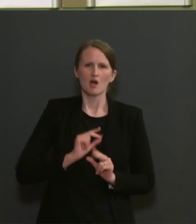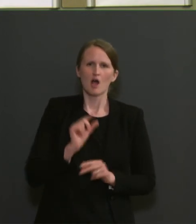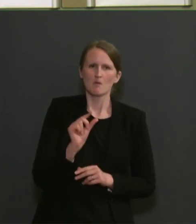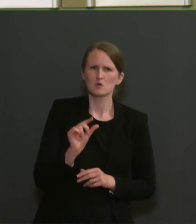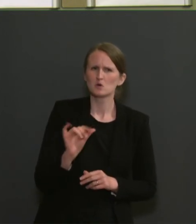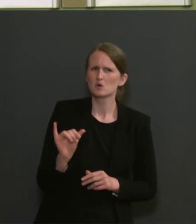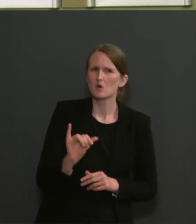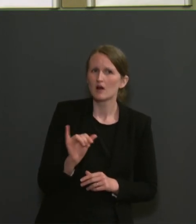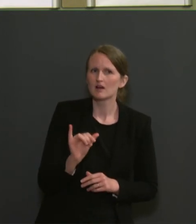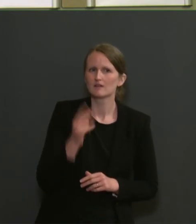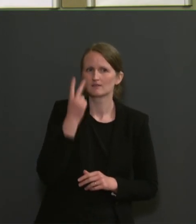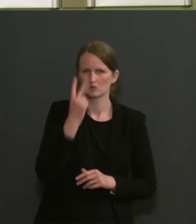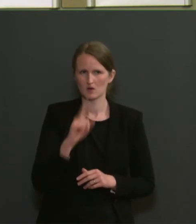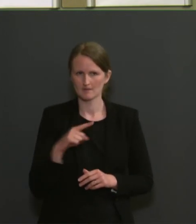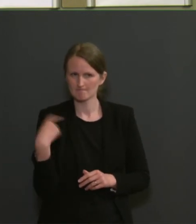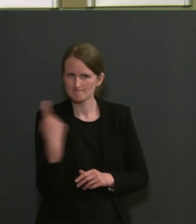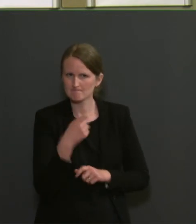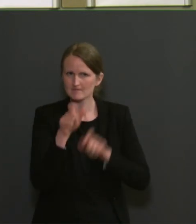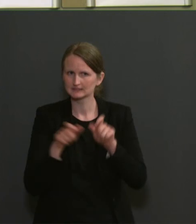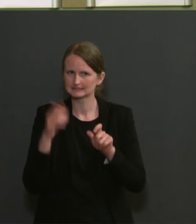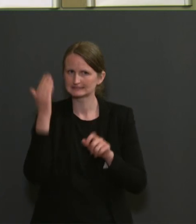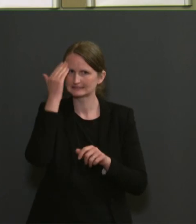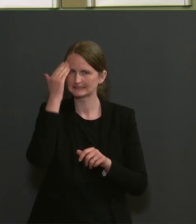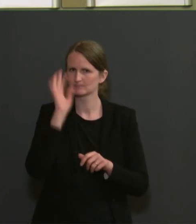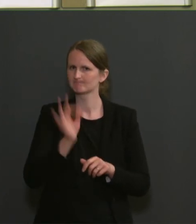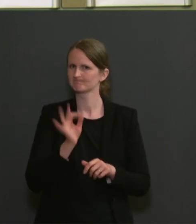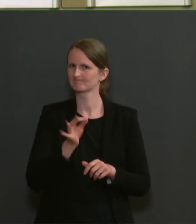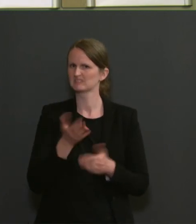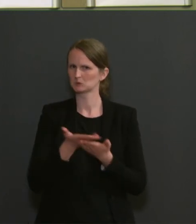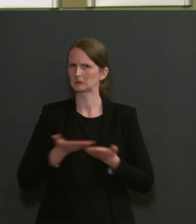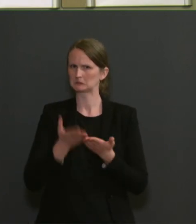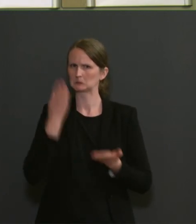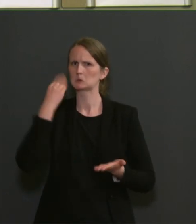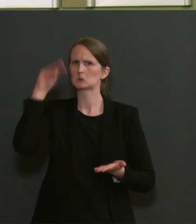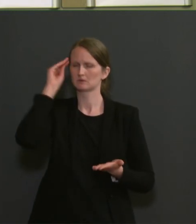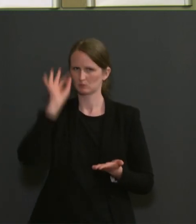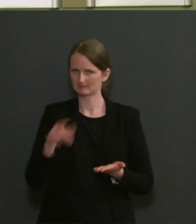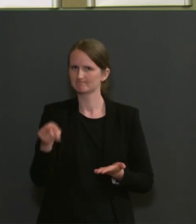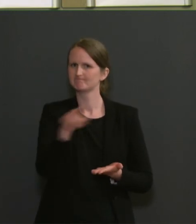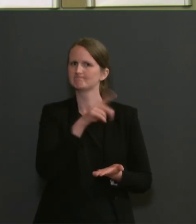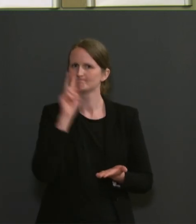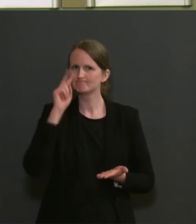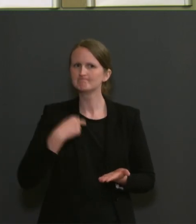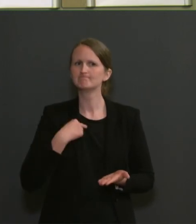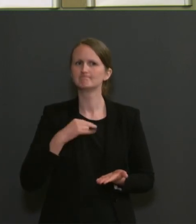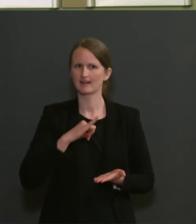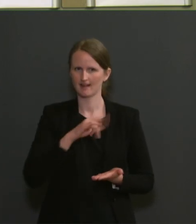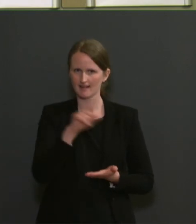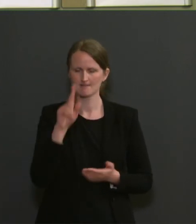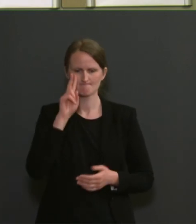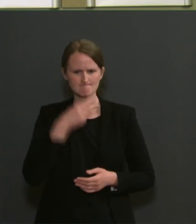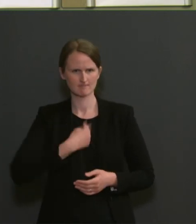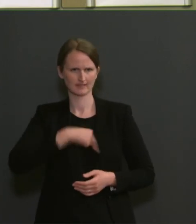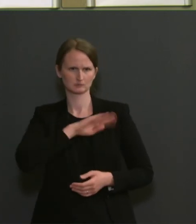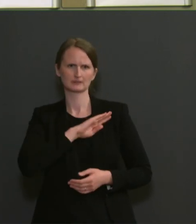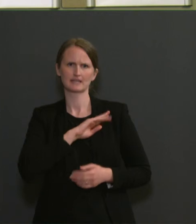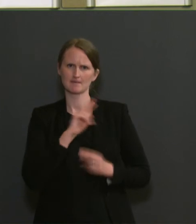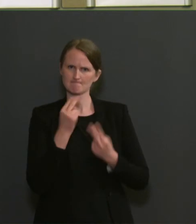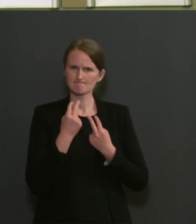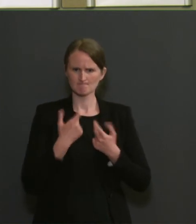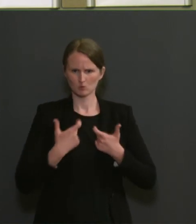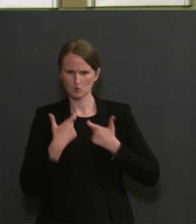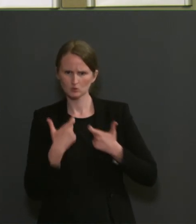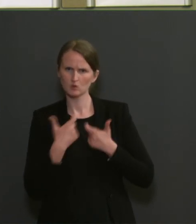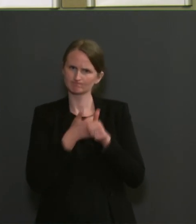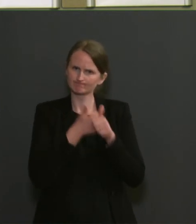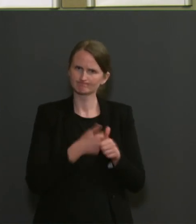la situation et prend ses responsabilités. Tout comme pendant la période du printemps, nous cherchons à nous